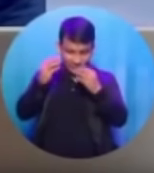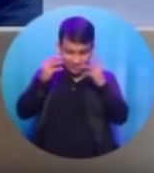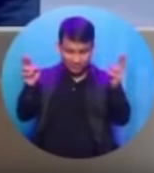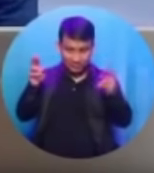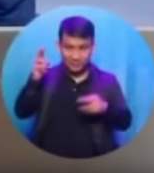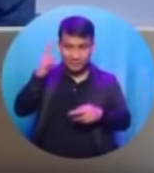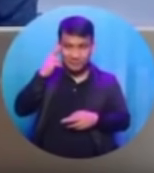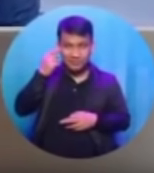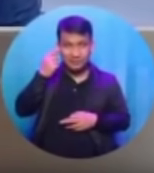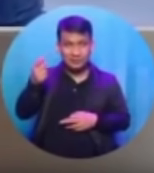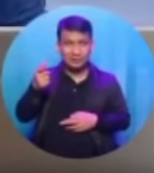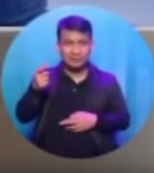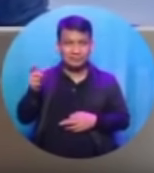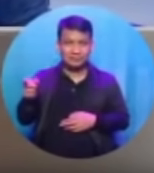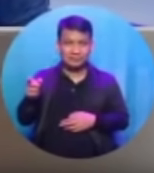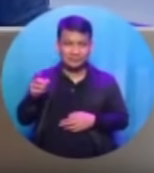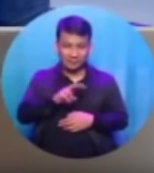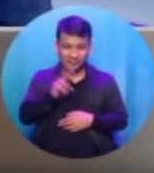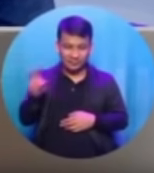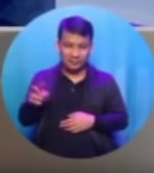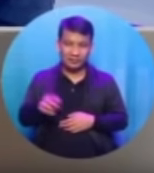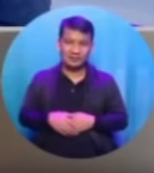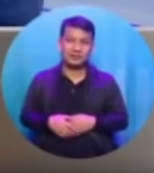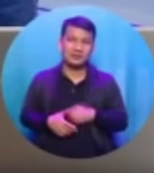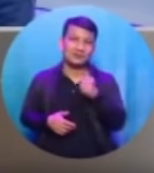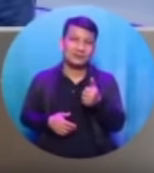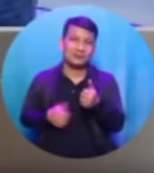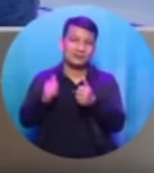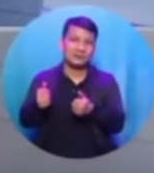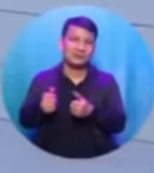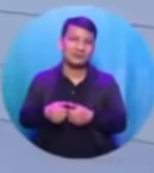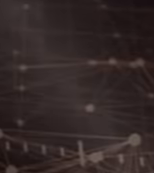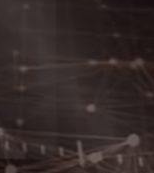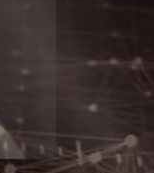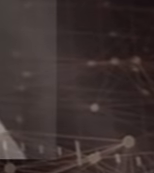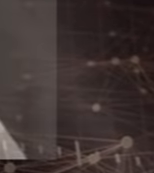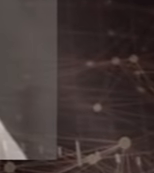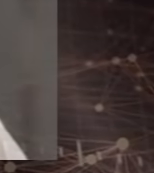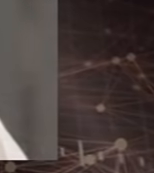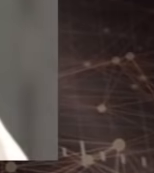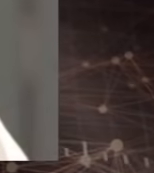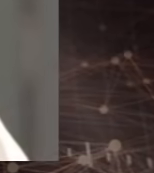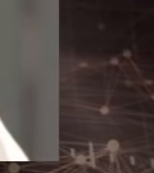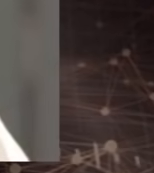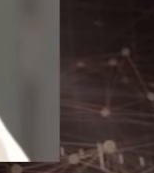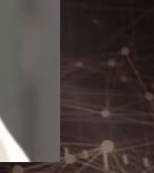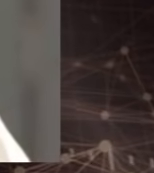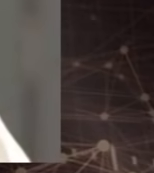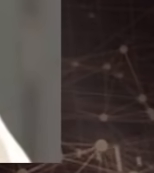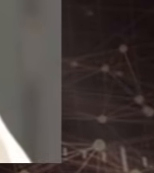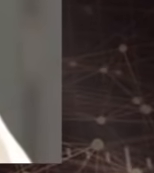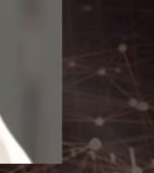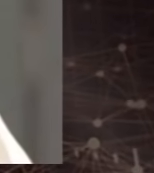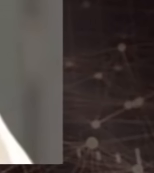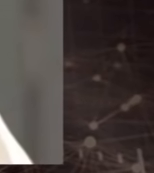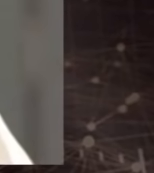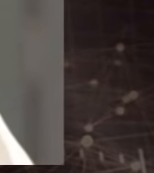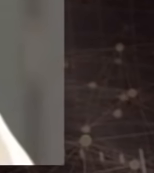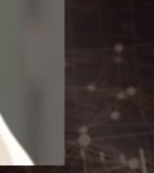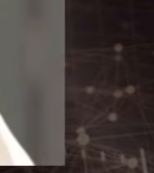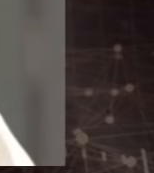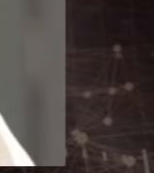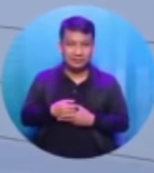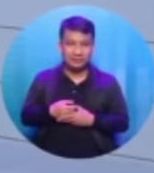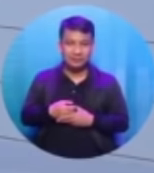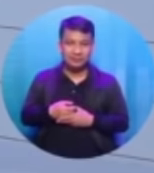Rex Gatchalian, yung mayor ng Valenzuela. Ito, okay to na mayor. Mayor Rex. Rafi, magandang umaga. Magandang umaga rin sa nanonood at kikinig sa